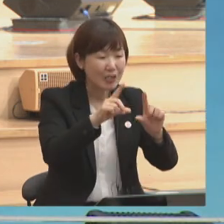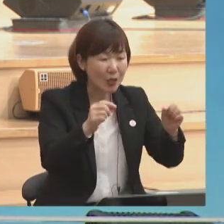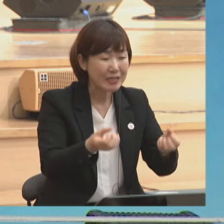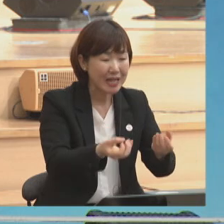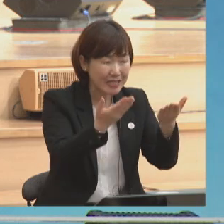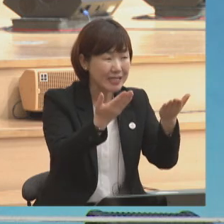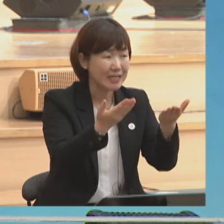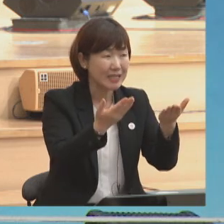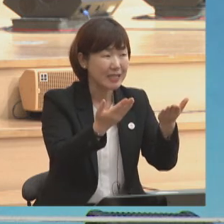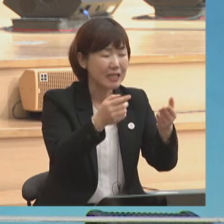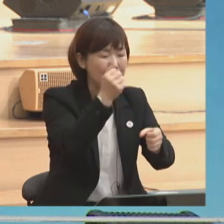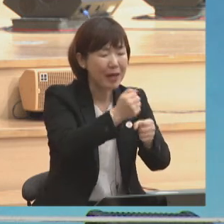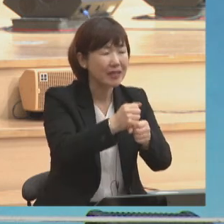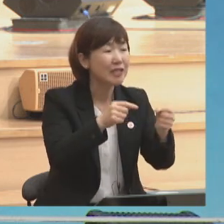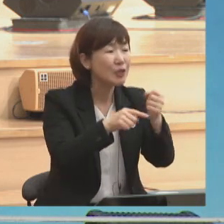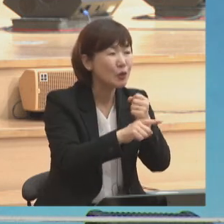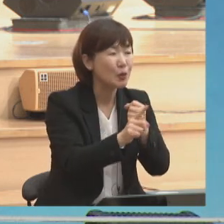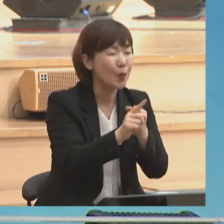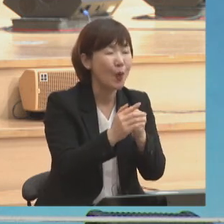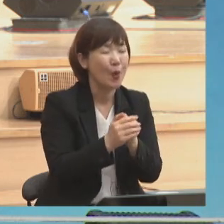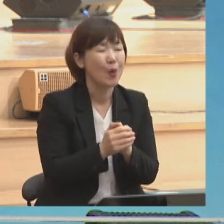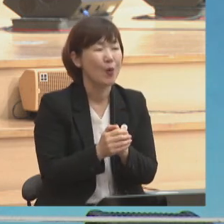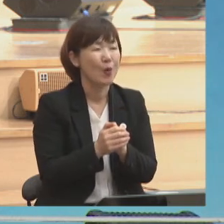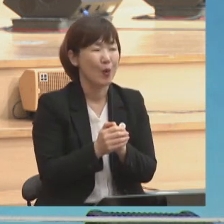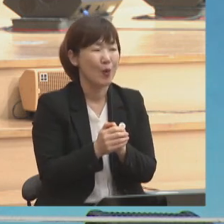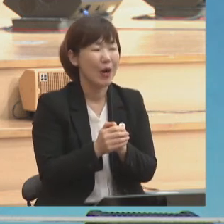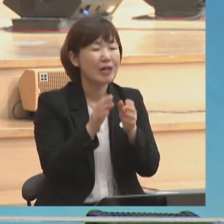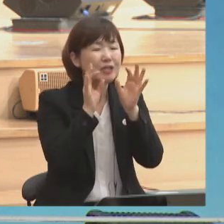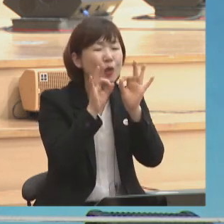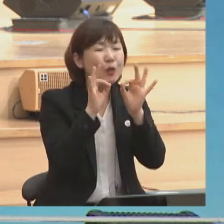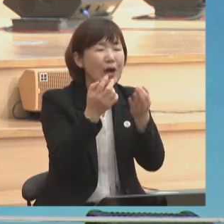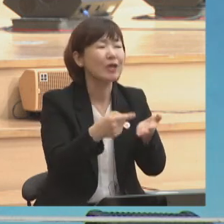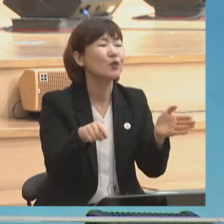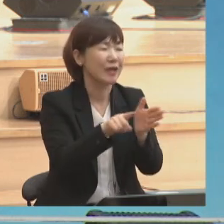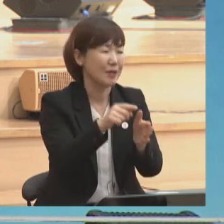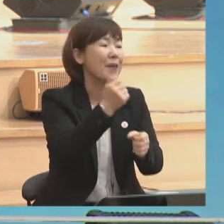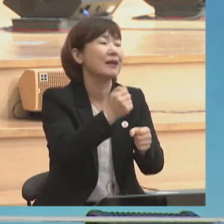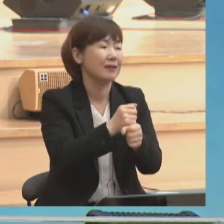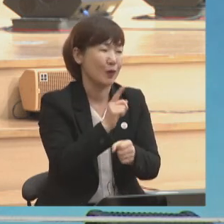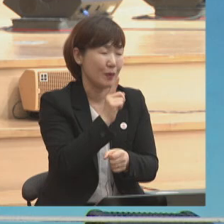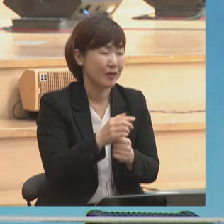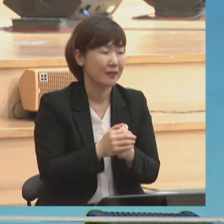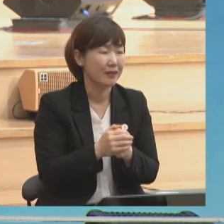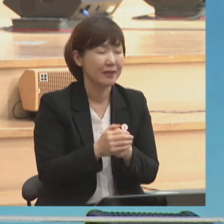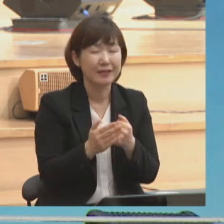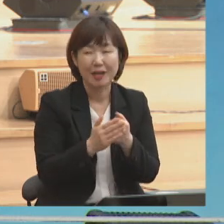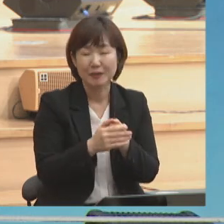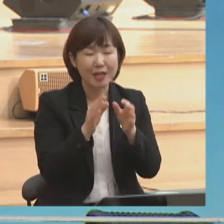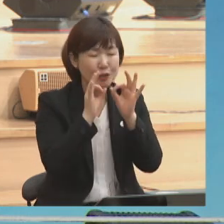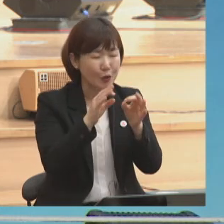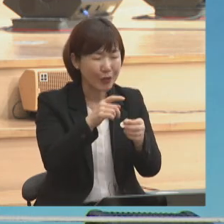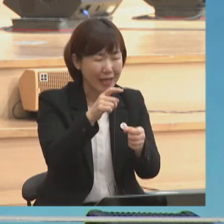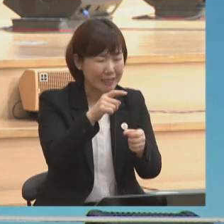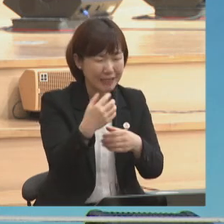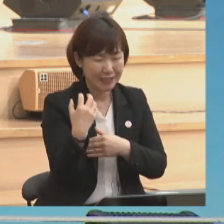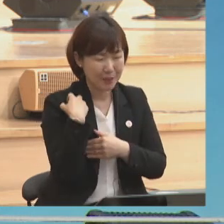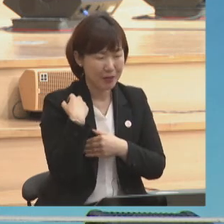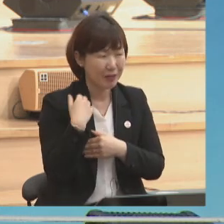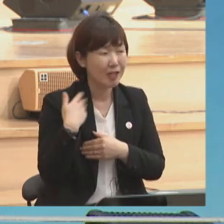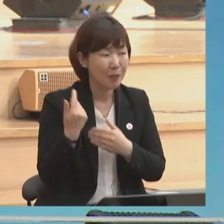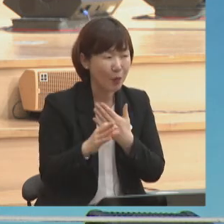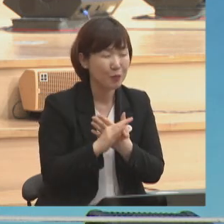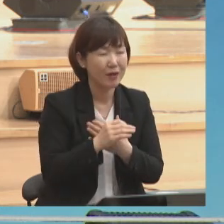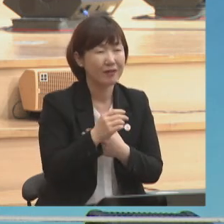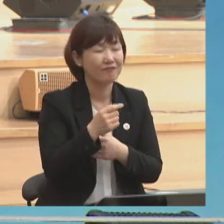성찬식마저도 이런 의도를 가지고 우리 주님이 제정하신 것. 그러니 전도의 사명을 모르면 기독교 신앙 꽝인